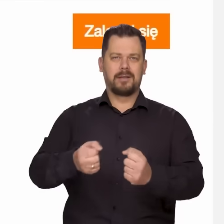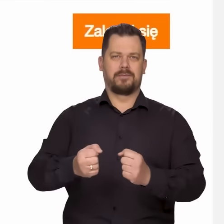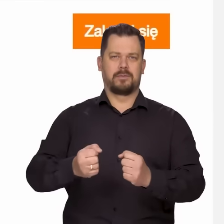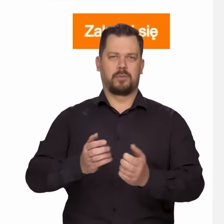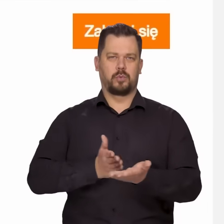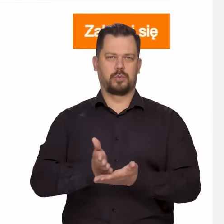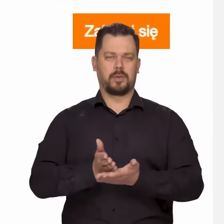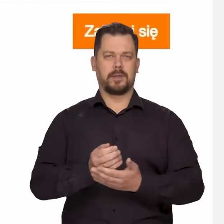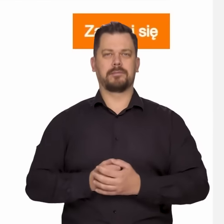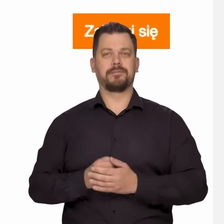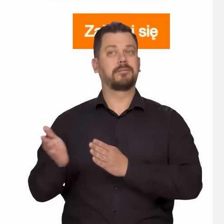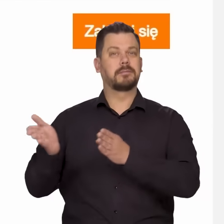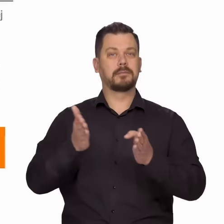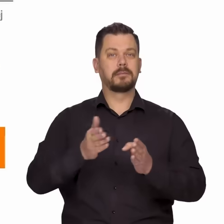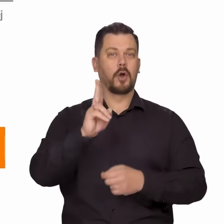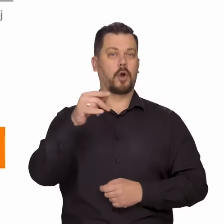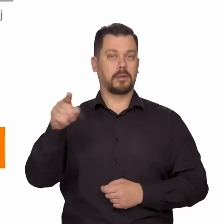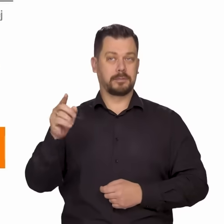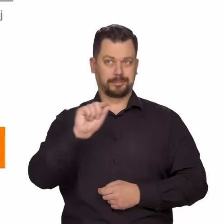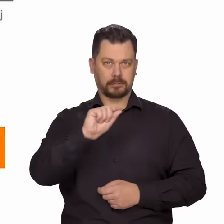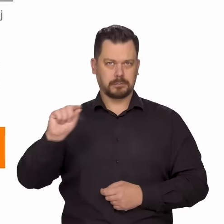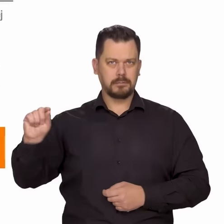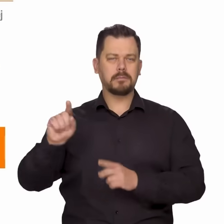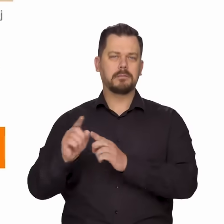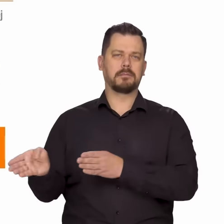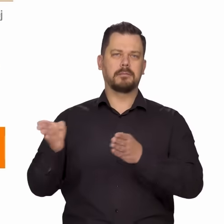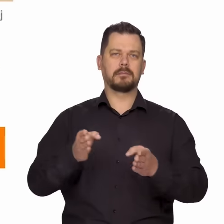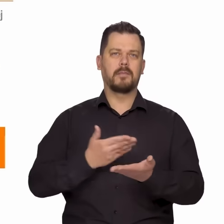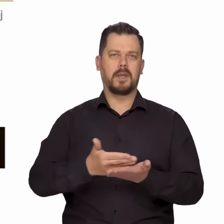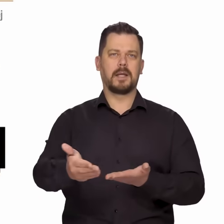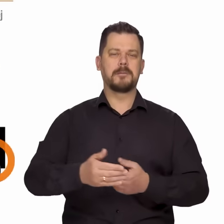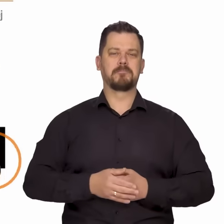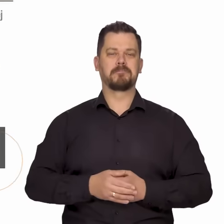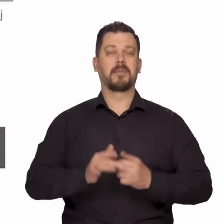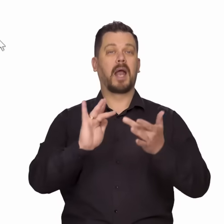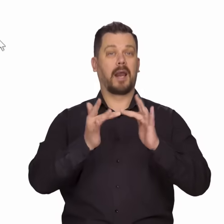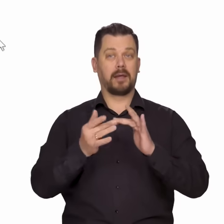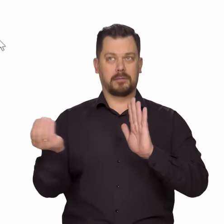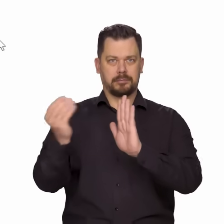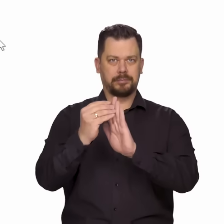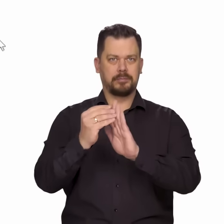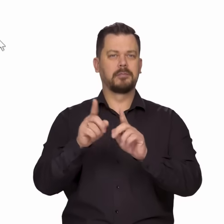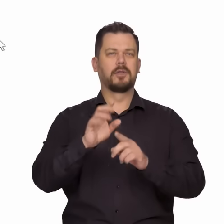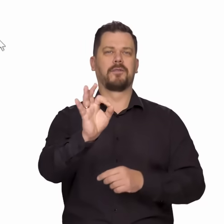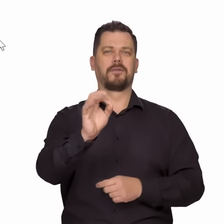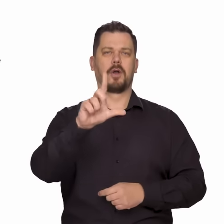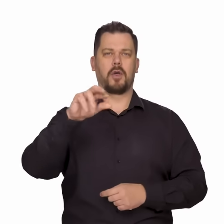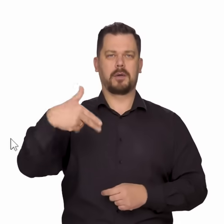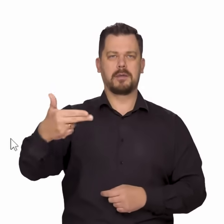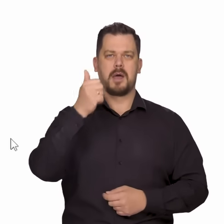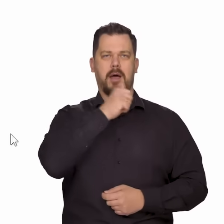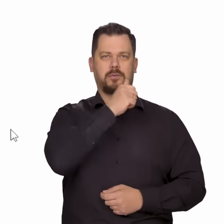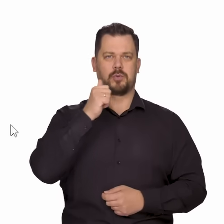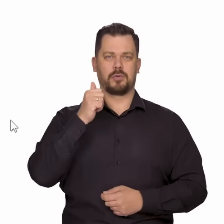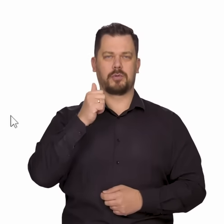Wybierz Aktywuj usługę. Wklej kod aktywacyjny i przejdź dalej. Wpisz NIP oraz